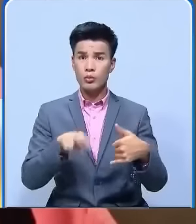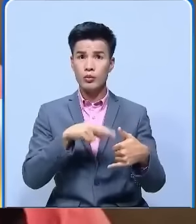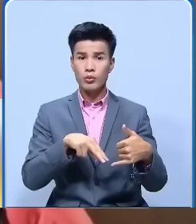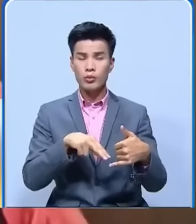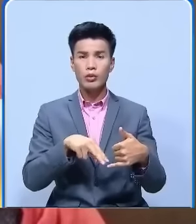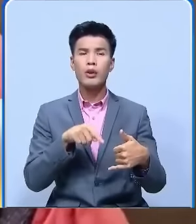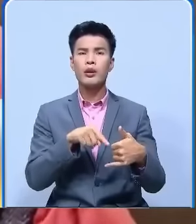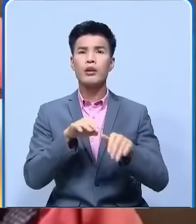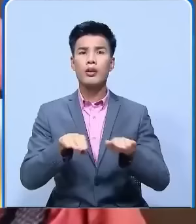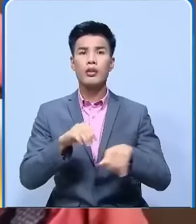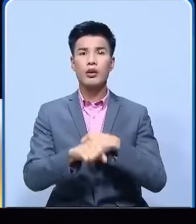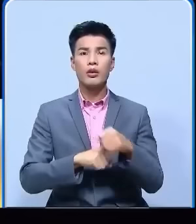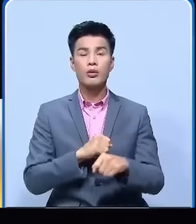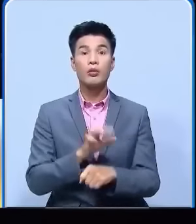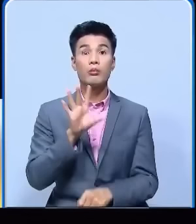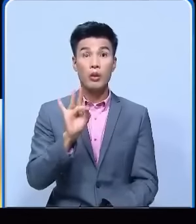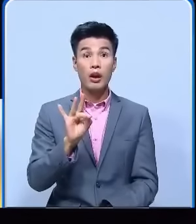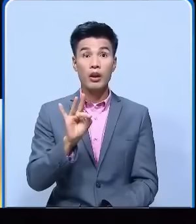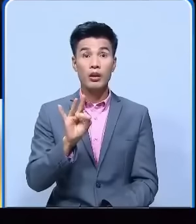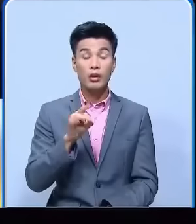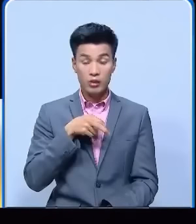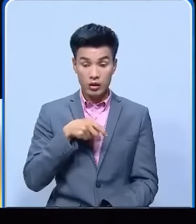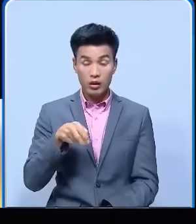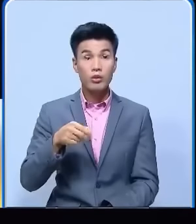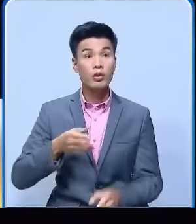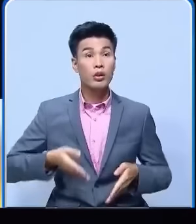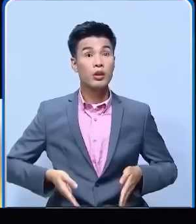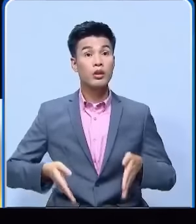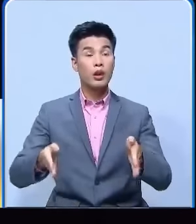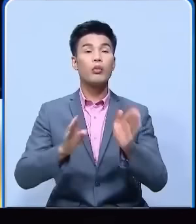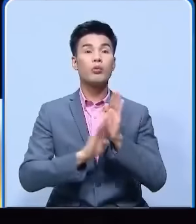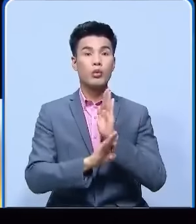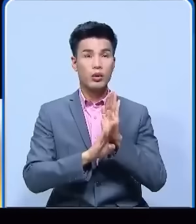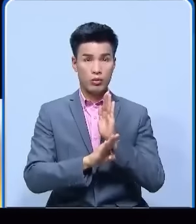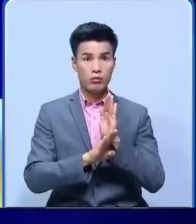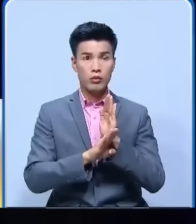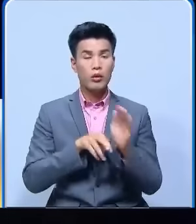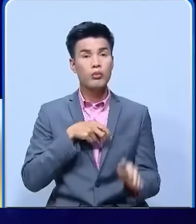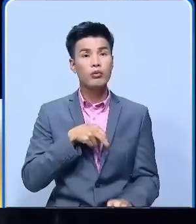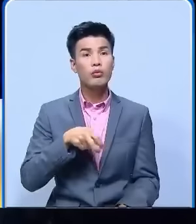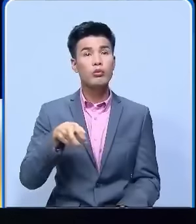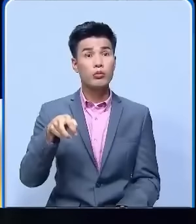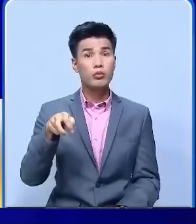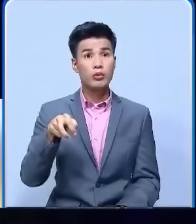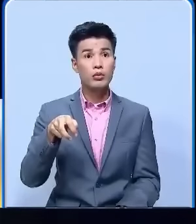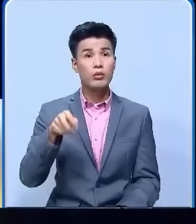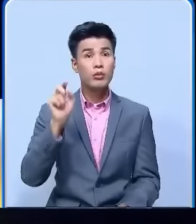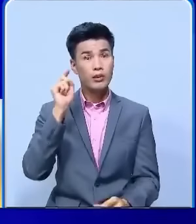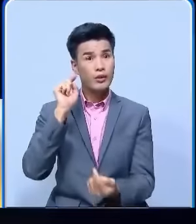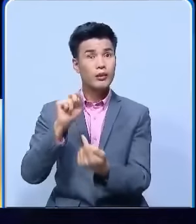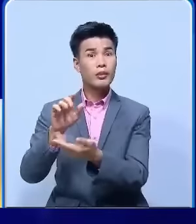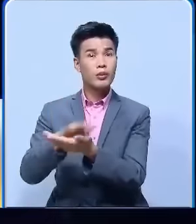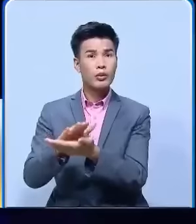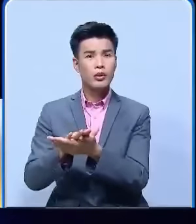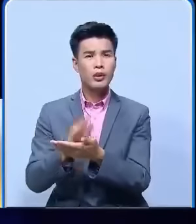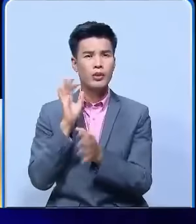น้องอายุ 8ขวบครับเดินอยู่แถวๆริมถนนสายบุรีรัมย์นางรองตำบลนางอำเภอนางรองจังหวัดบุรีรัมย์ครับนะคือน้อง